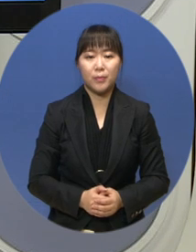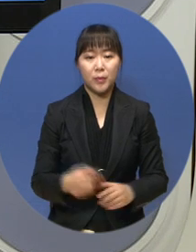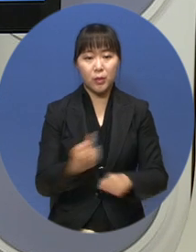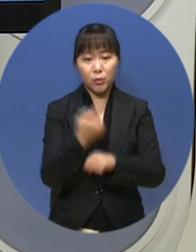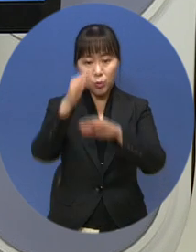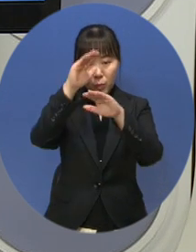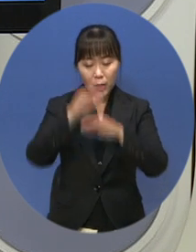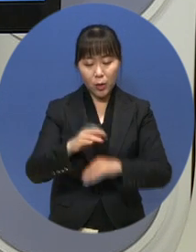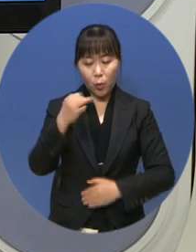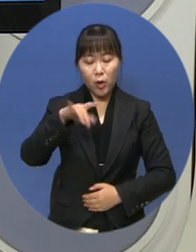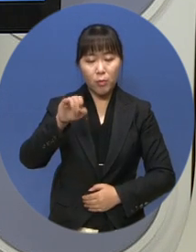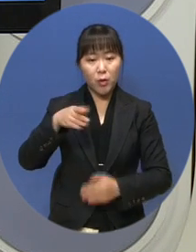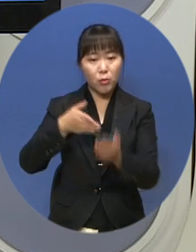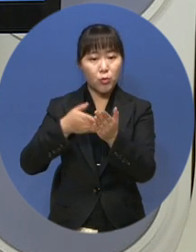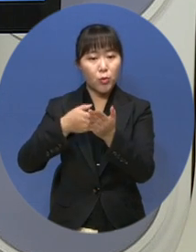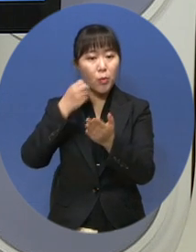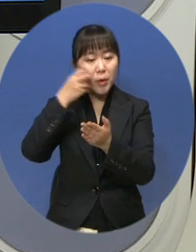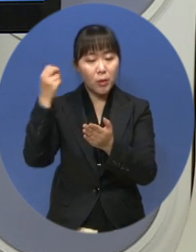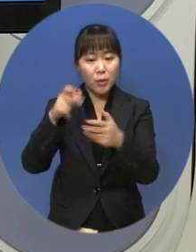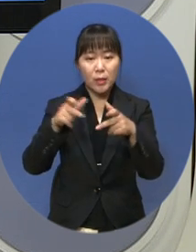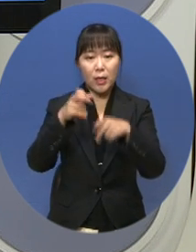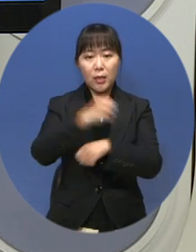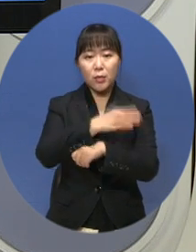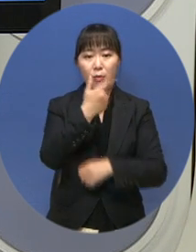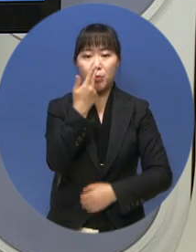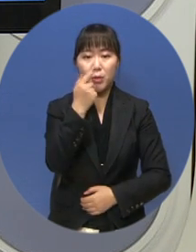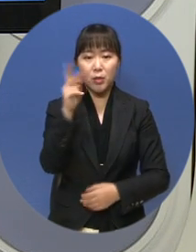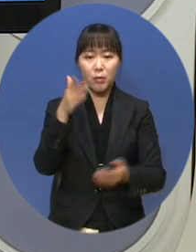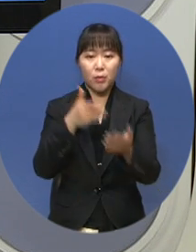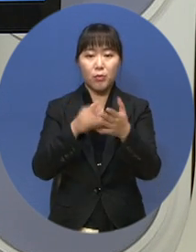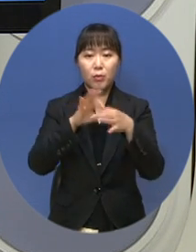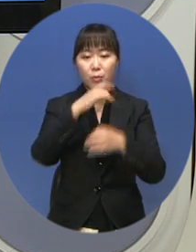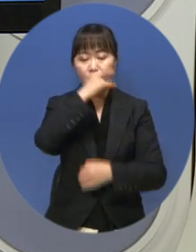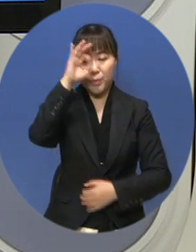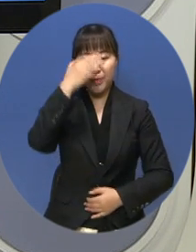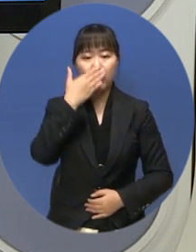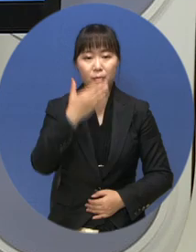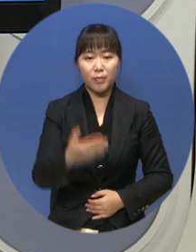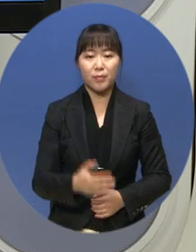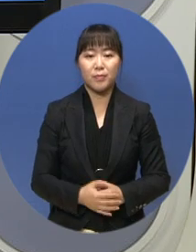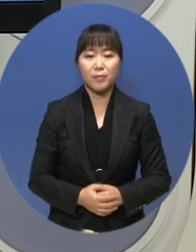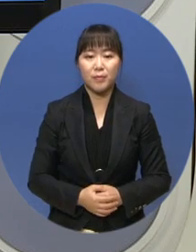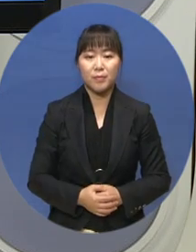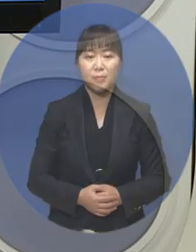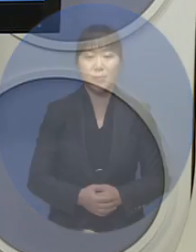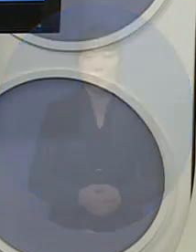이 밖에 자세한 사항은 웰피어 뉴스 홈페이지와 장애인신문, 복지TV 뉴스를 통해 확인할 수 있습니다.